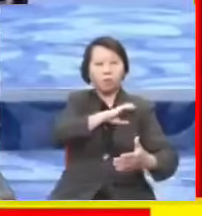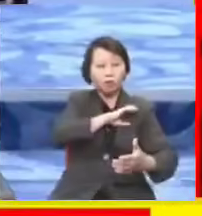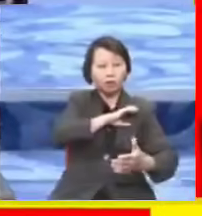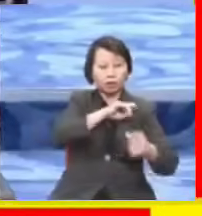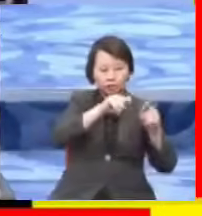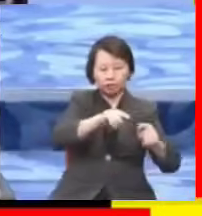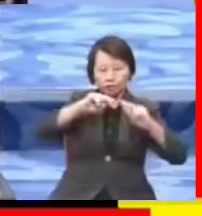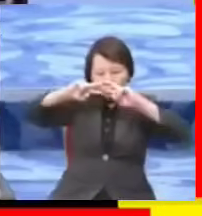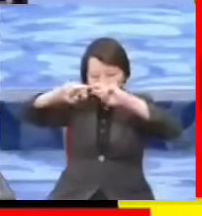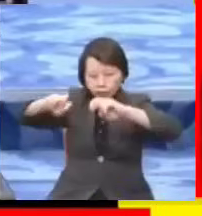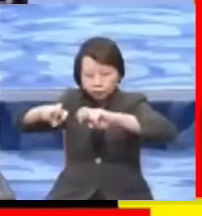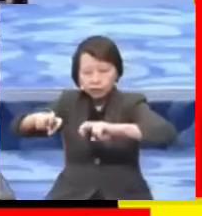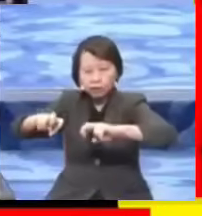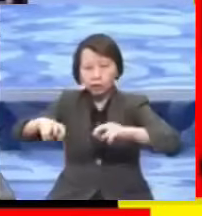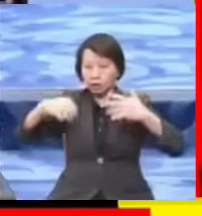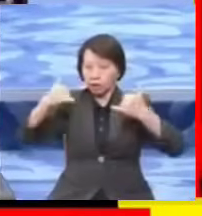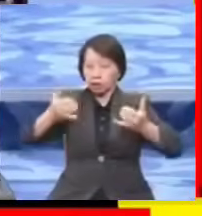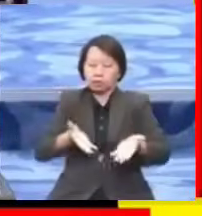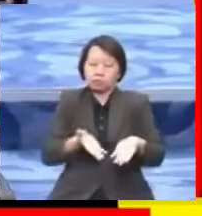PDRM untuk